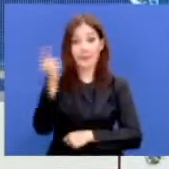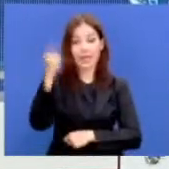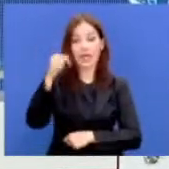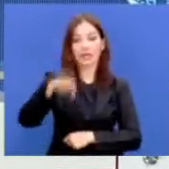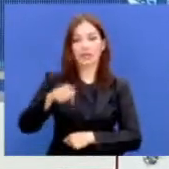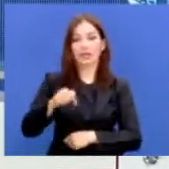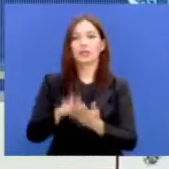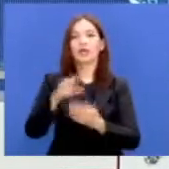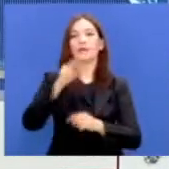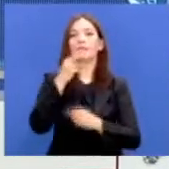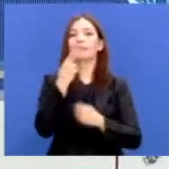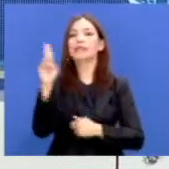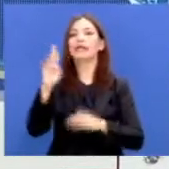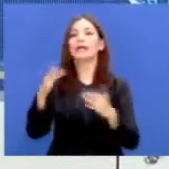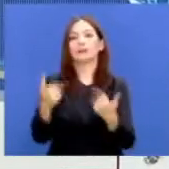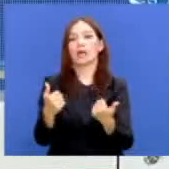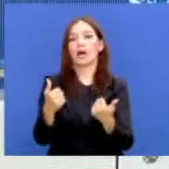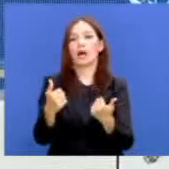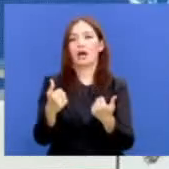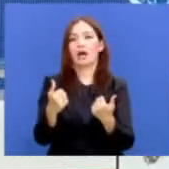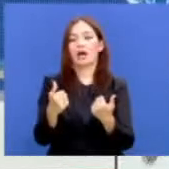lu tanpa itu